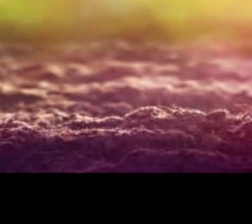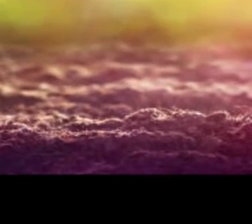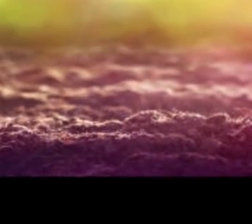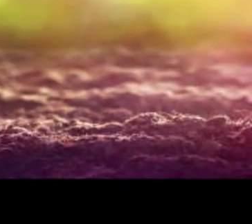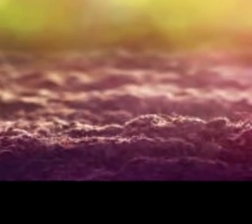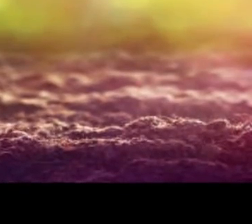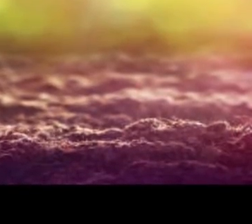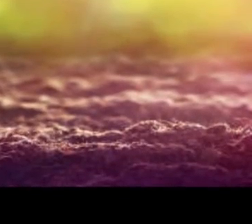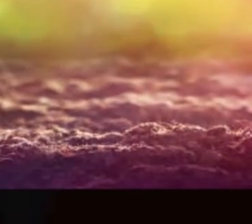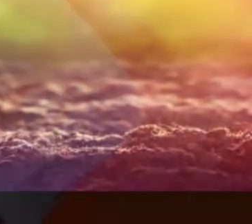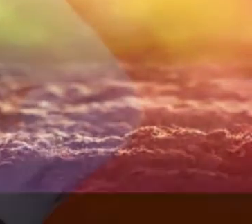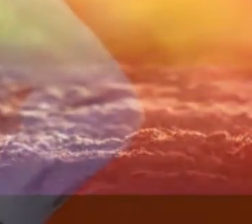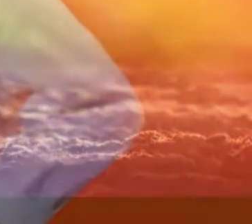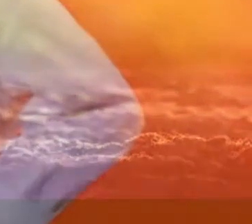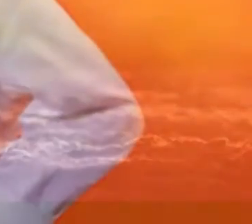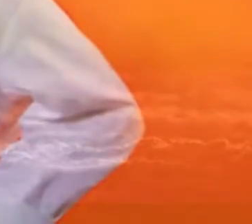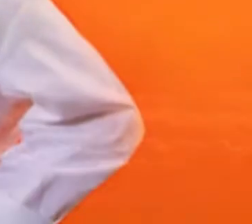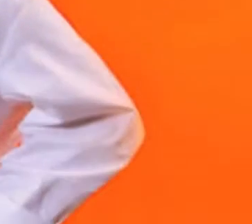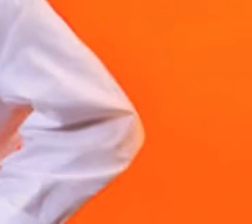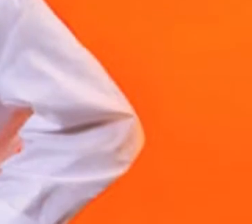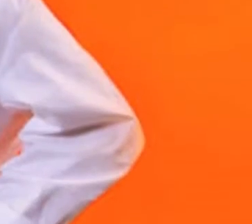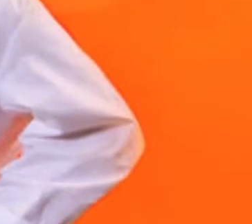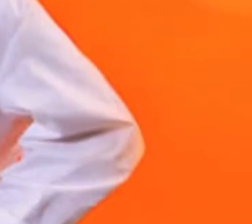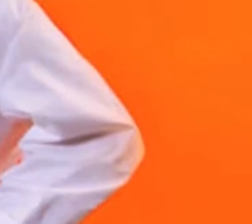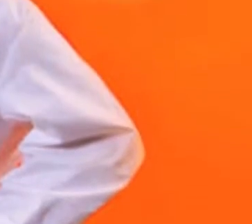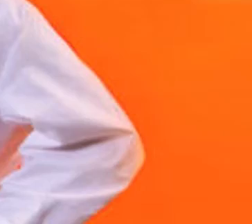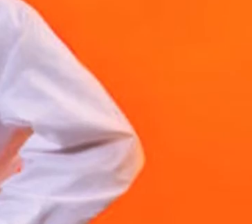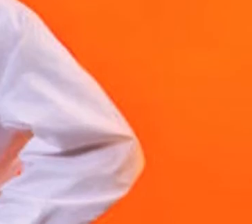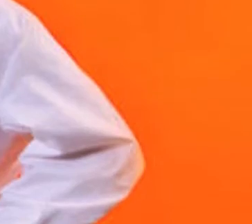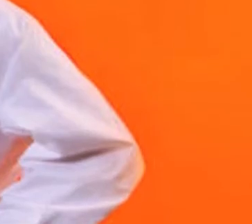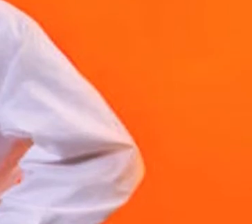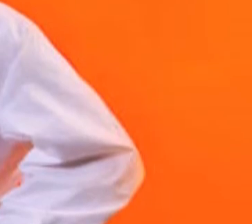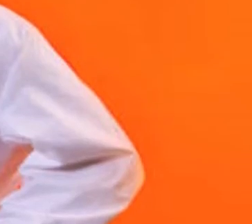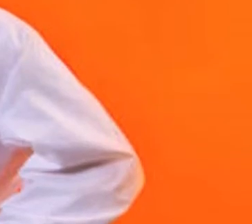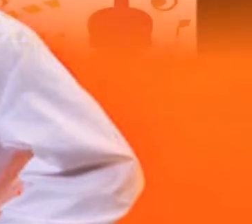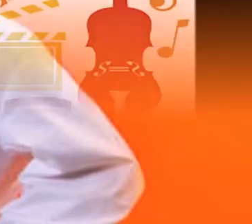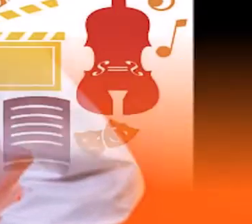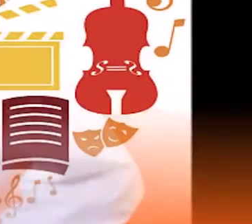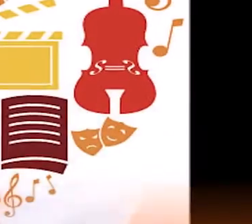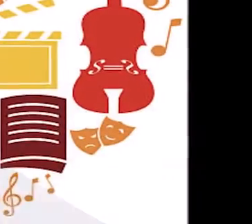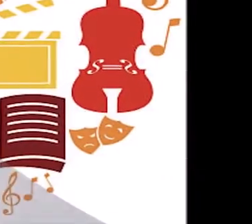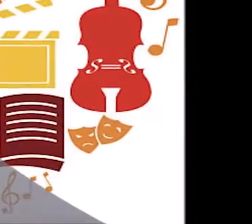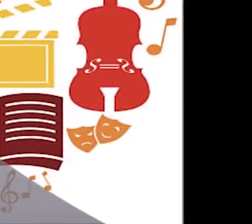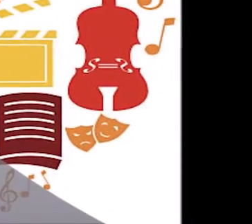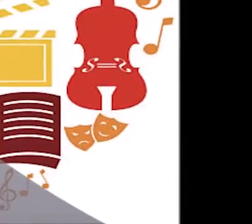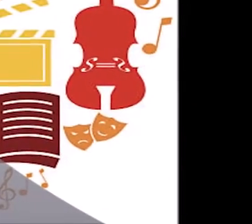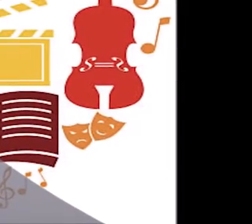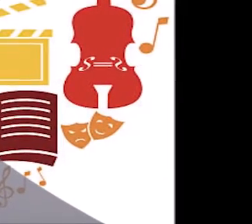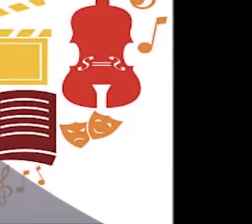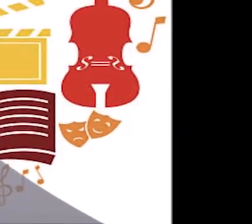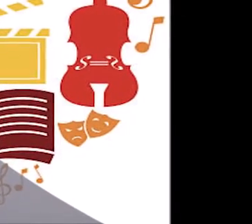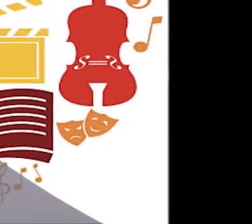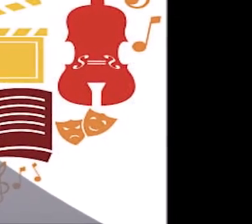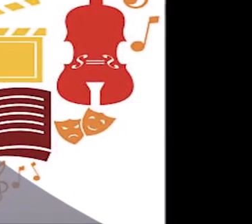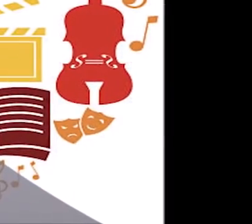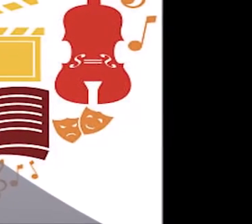Of our people to the center stage. Undivided, we are one. When it's said and done, just try and become a better man, a better